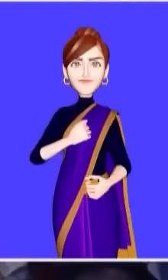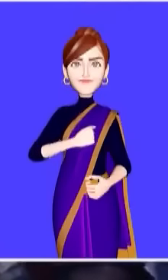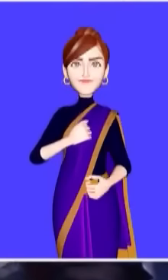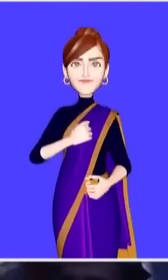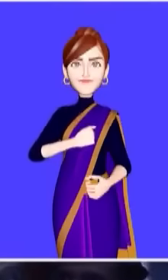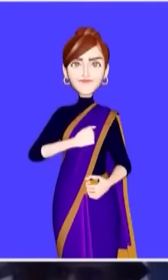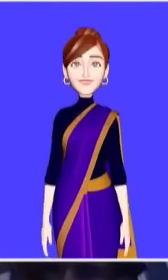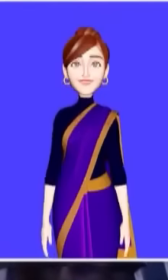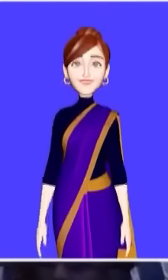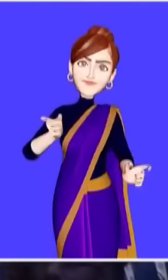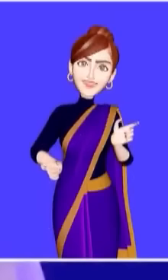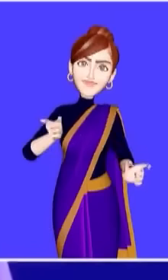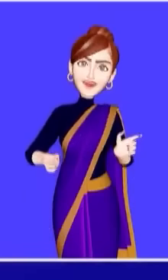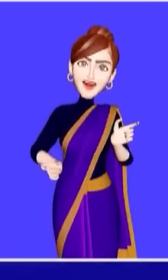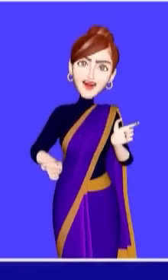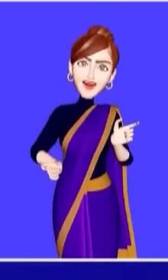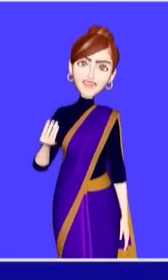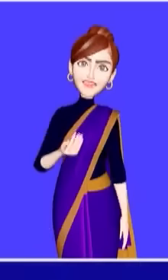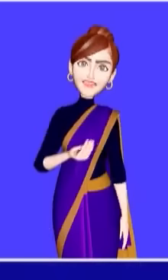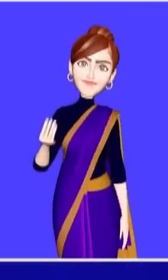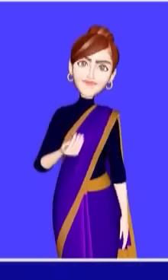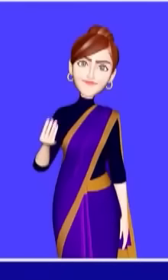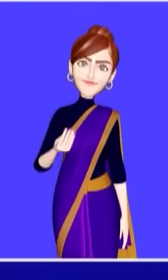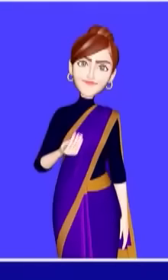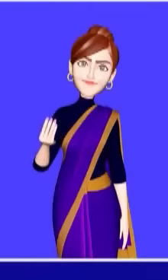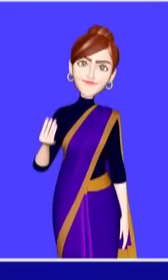आज हम एआई को जिस दिशा में लेकर जाएंगे,